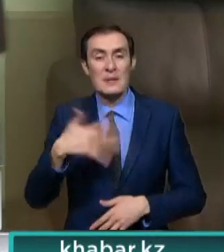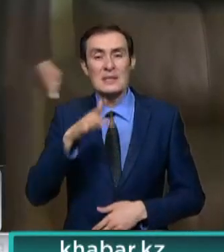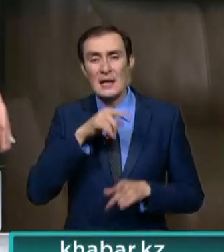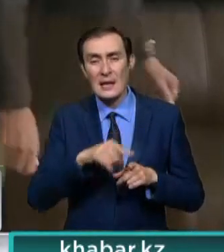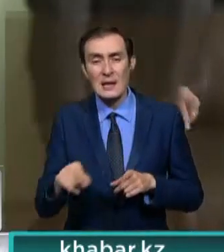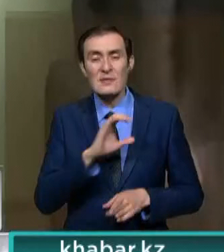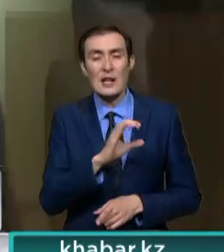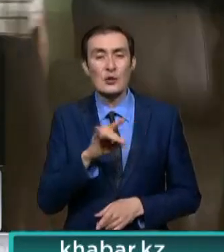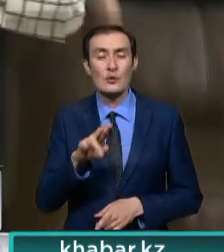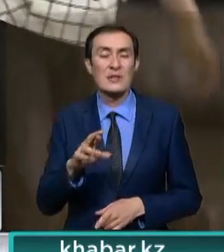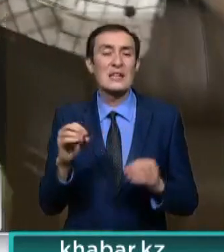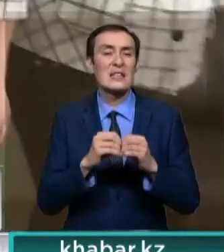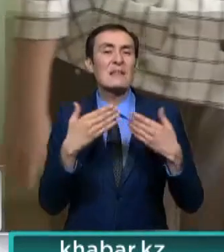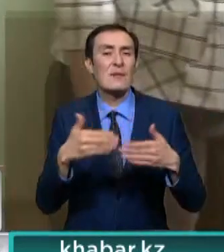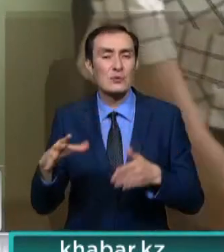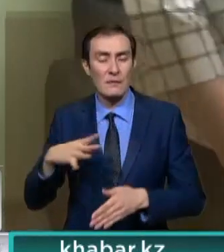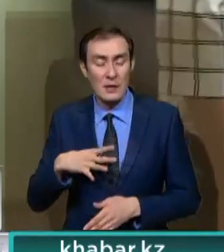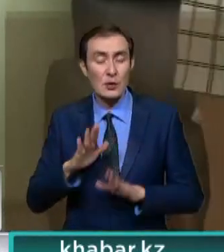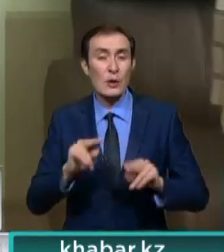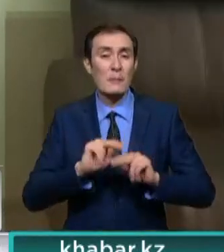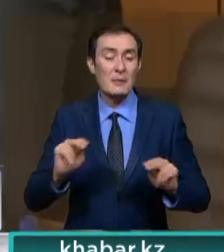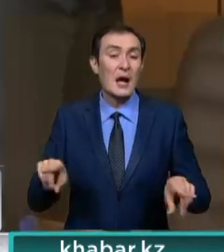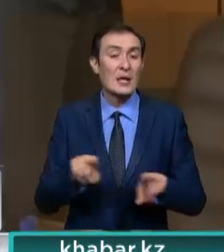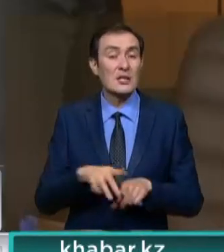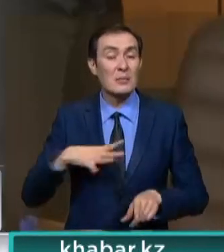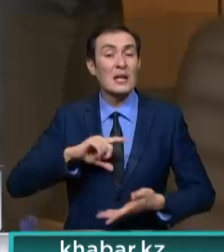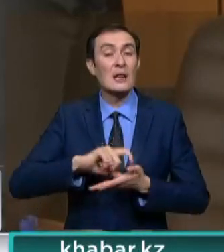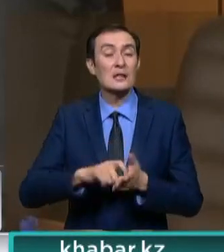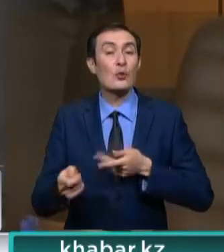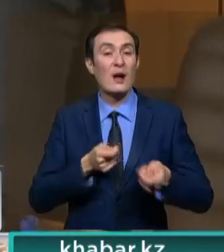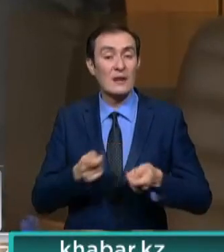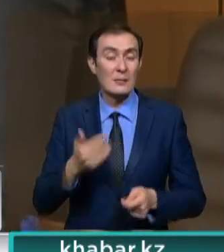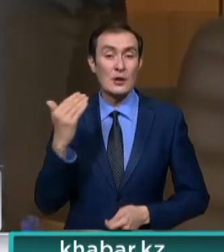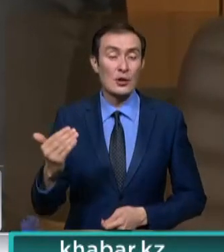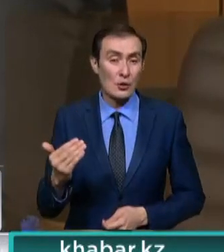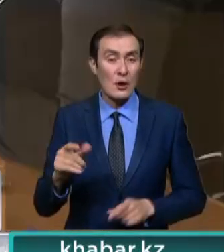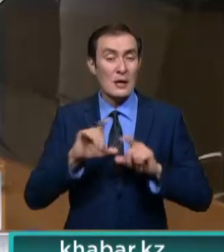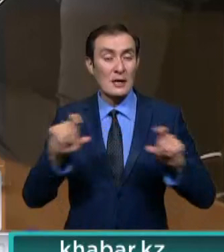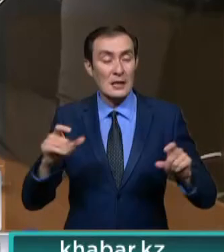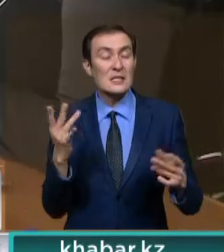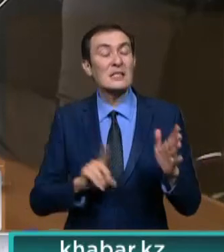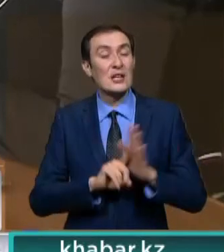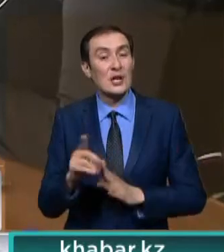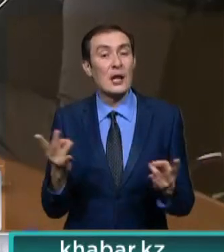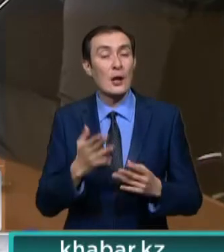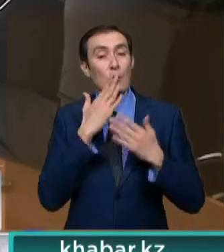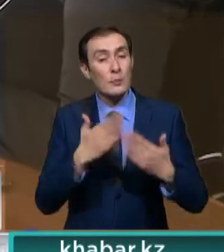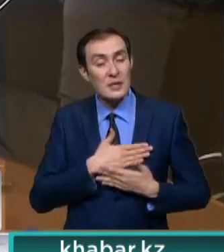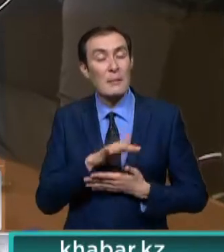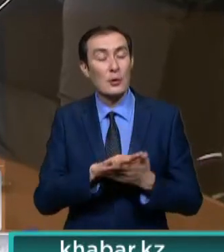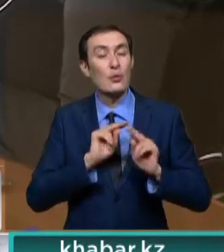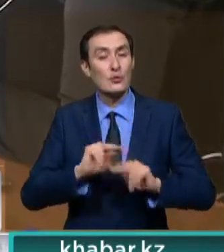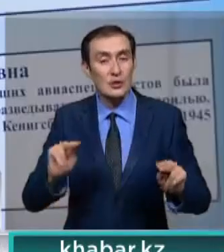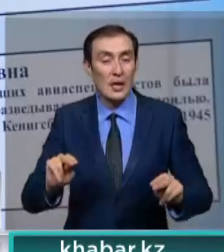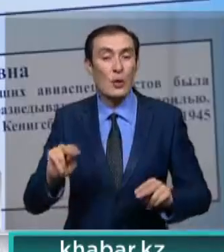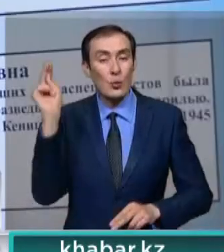Светланы Дроздовской 10 выпусков, где педагог не только вела предмет, но и была классным руководителем. Ее кредо – сначала любить, потом учить. На уроках